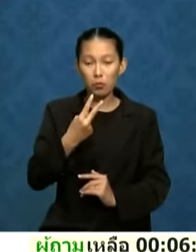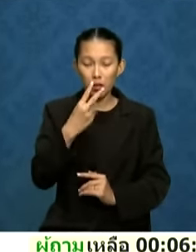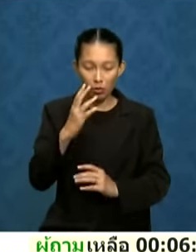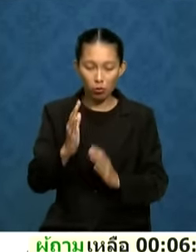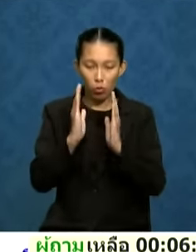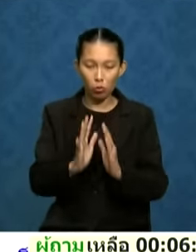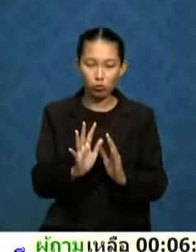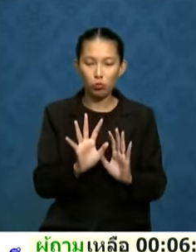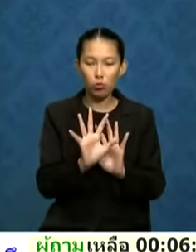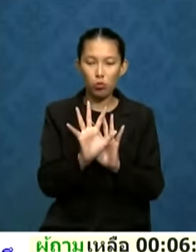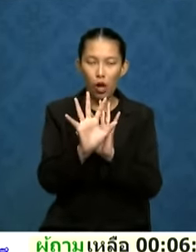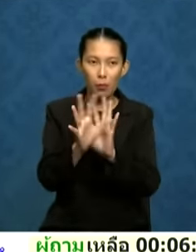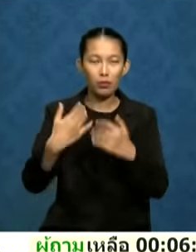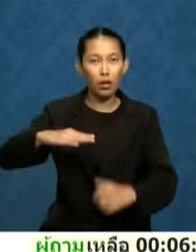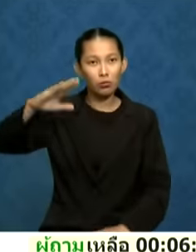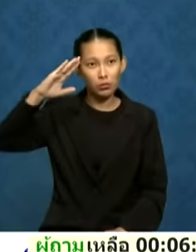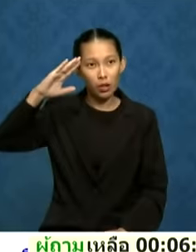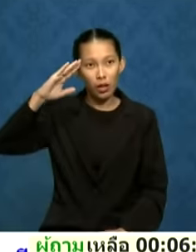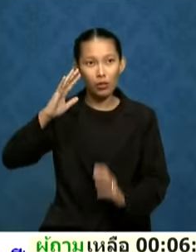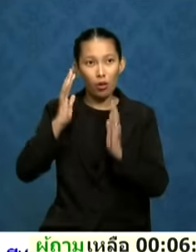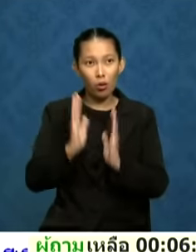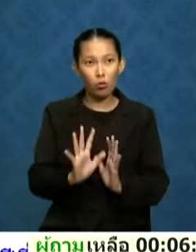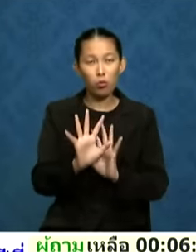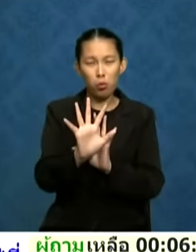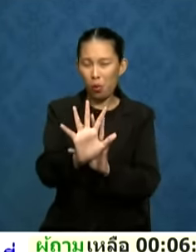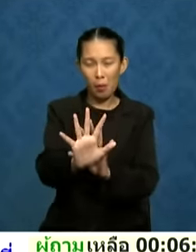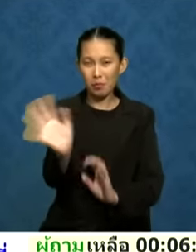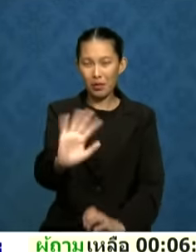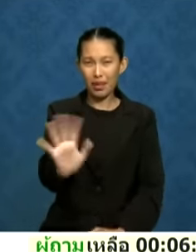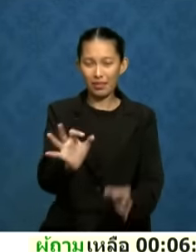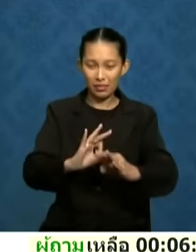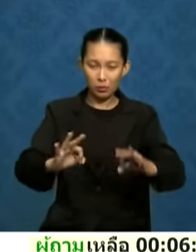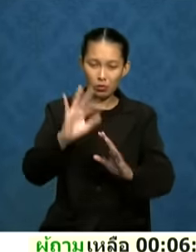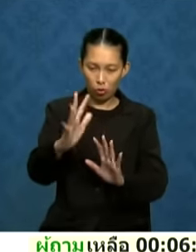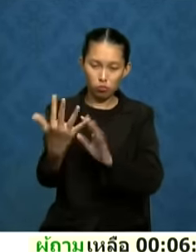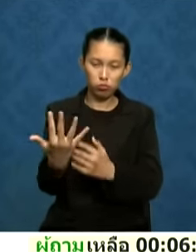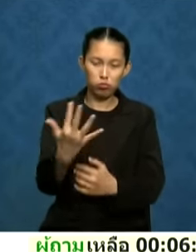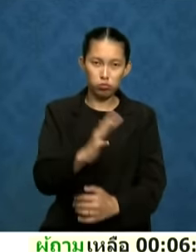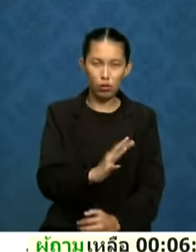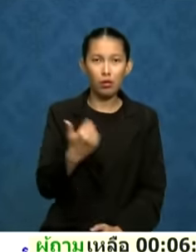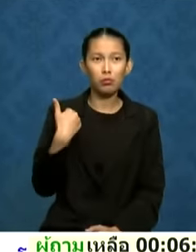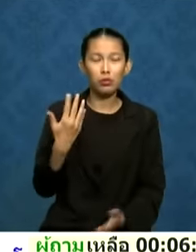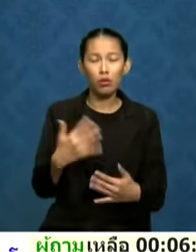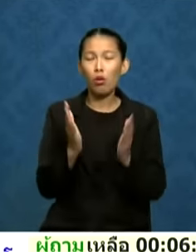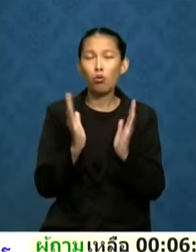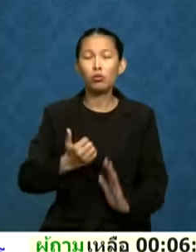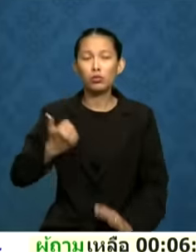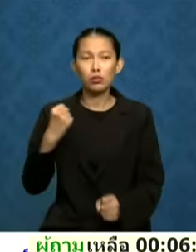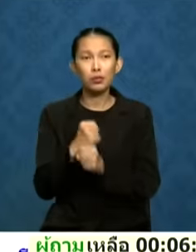ขึนไปเสรแลวกมีใน meow tah ansพกัวา เอาคนขึไปเยอะoodคน per ไม่ได้ต้เอาลงมาแล้วกมหลๆ eachพอวา